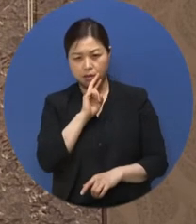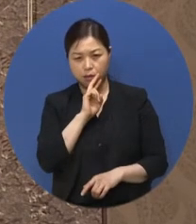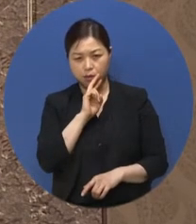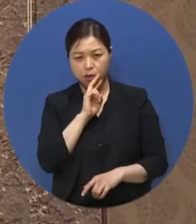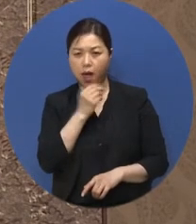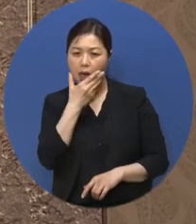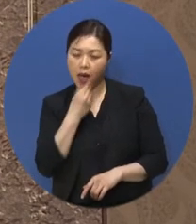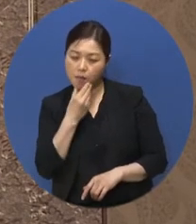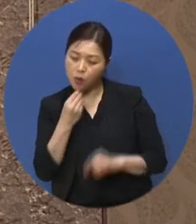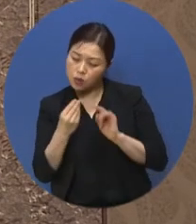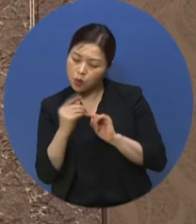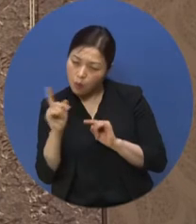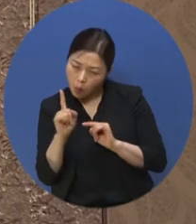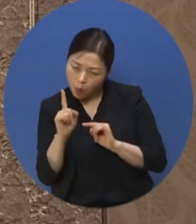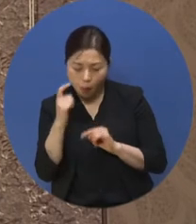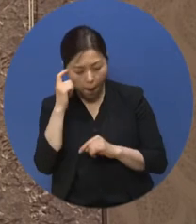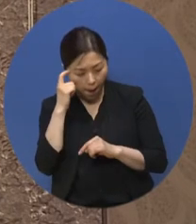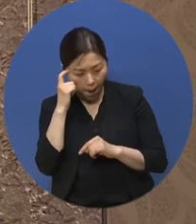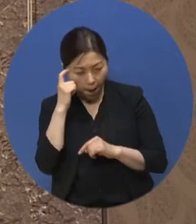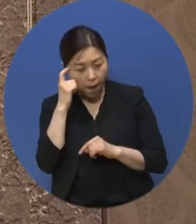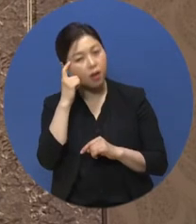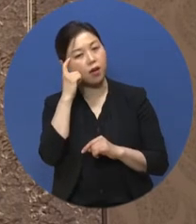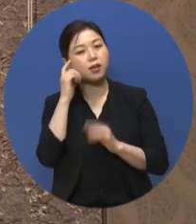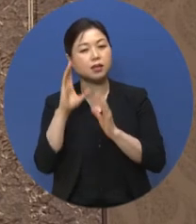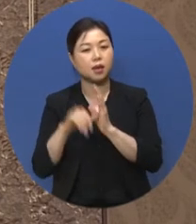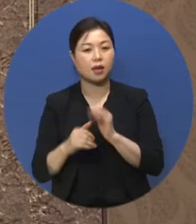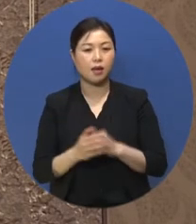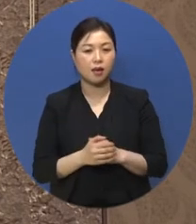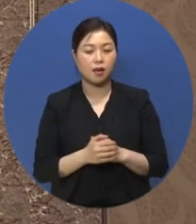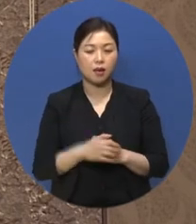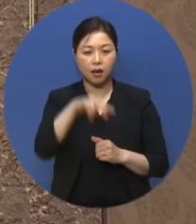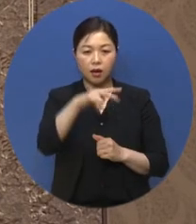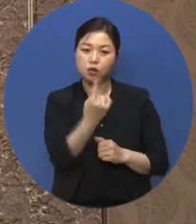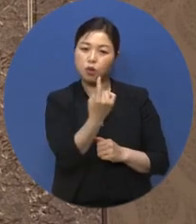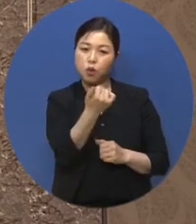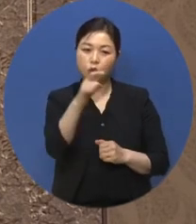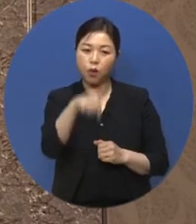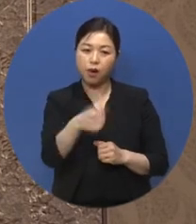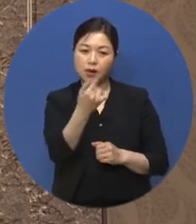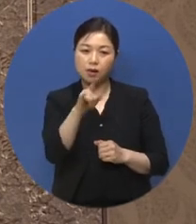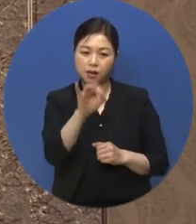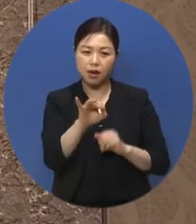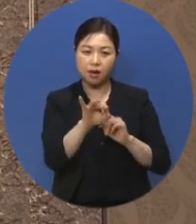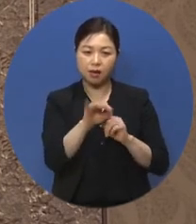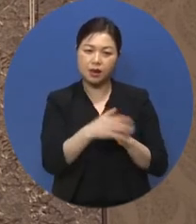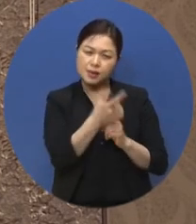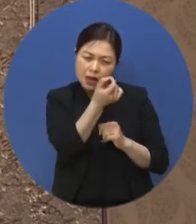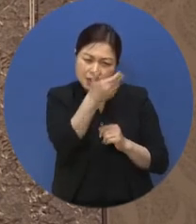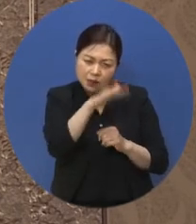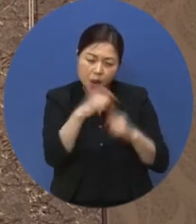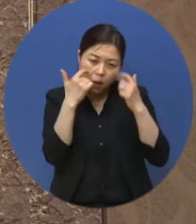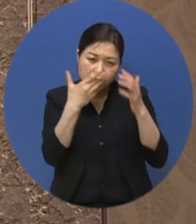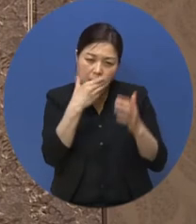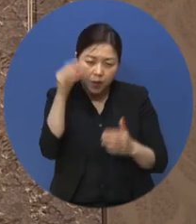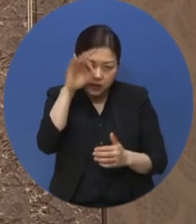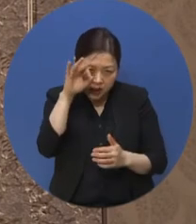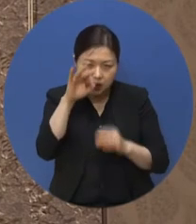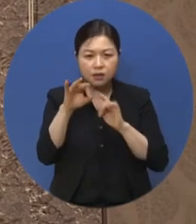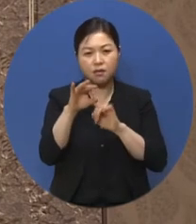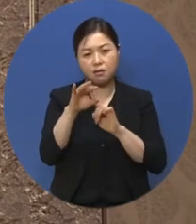게 행복한지를 이제 따지는 세대가 됐어요. 그렇죠. 소확행이라는 말도 나왔잖아요. 예, 소확행 나왔고요. 소소하지만 확실한 행복을 찾는 그래서 것 그런 같아요.